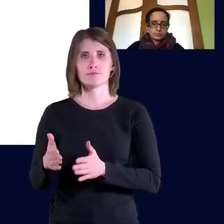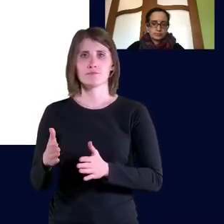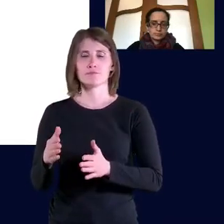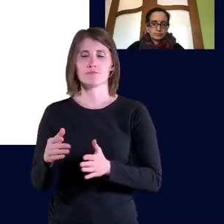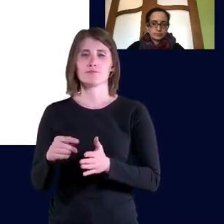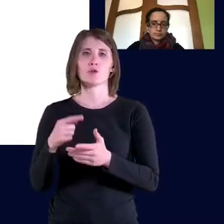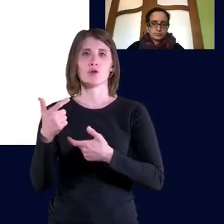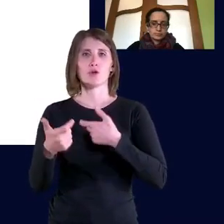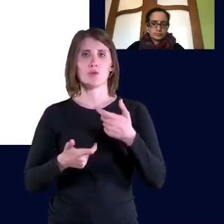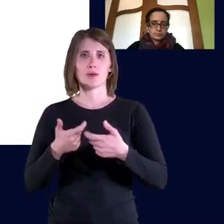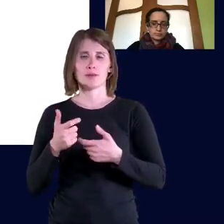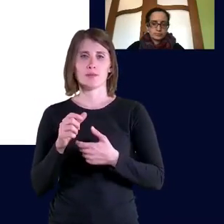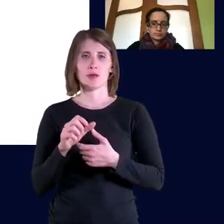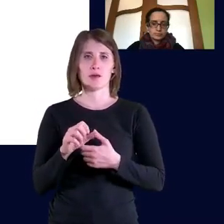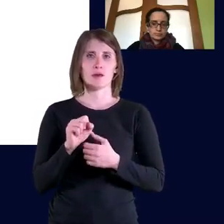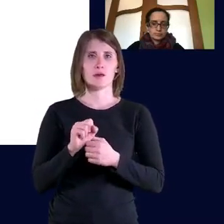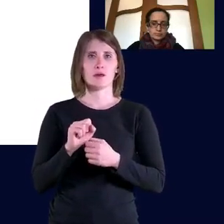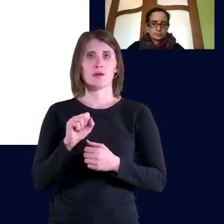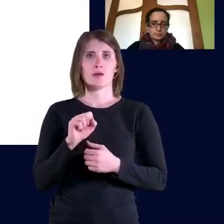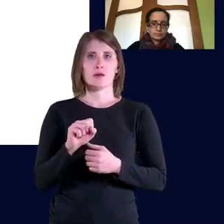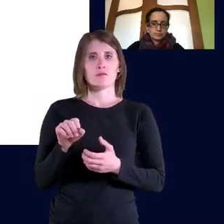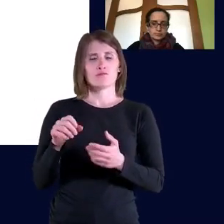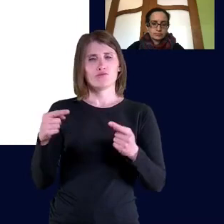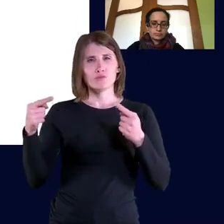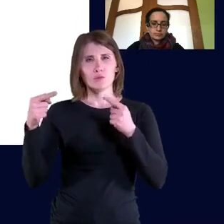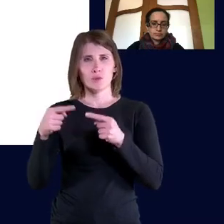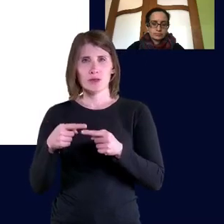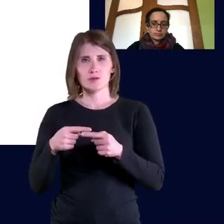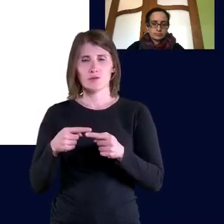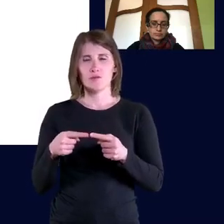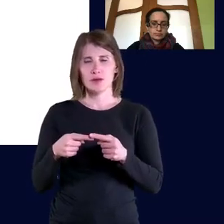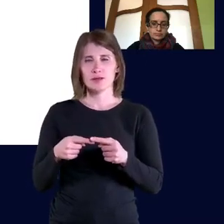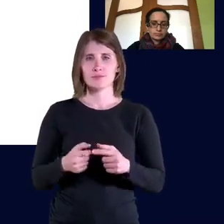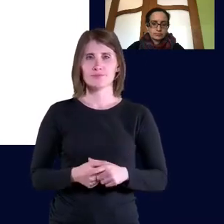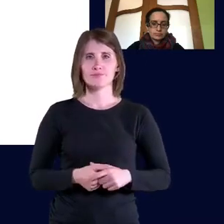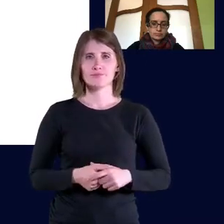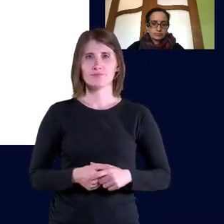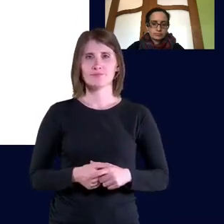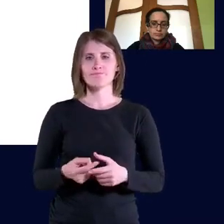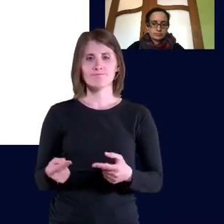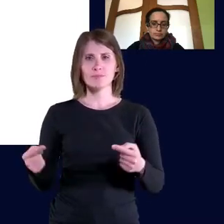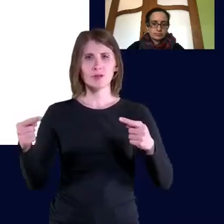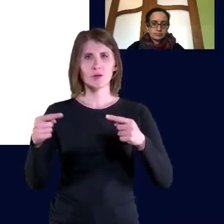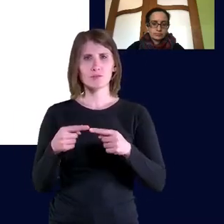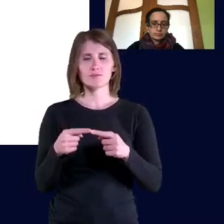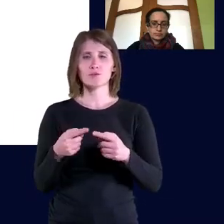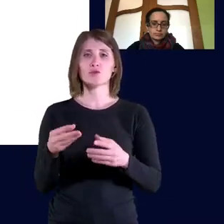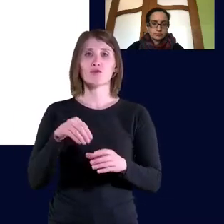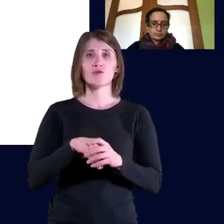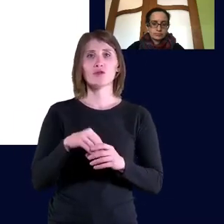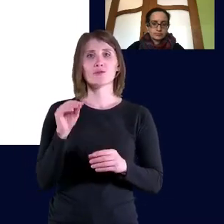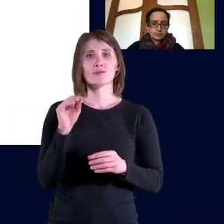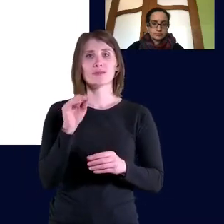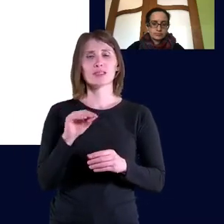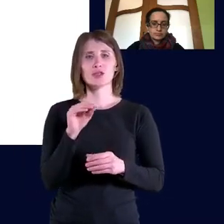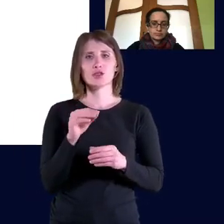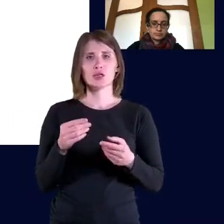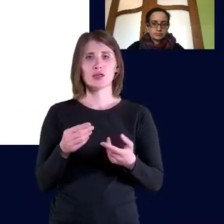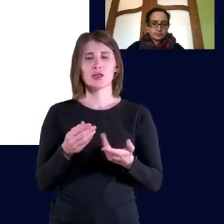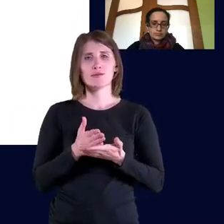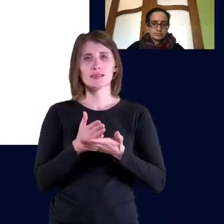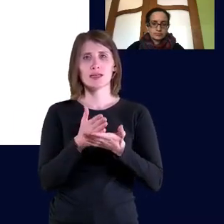adaptacji takie opis adaptacji zawiera dodatkowo wskazówki techniczne które